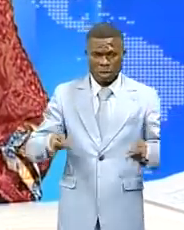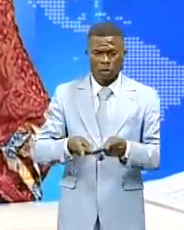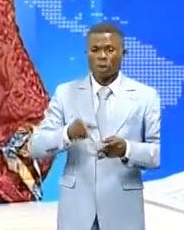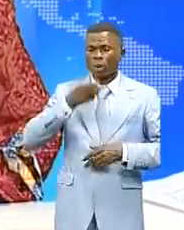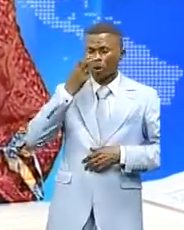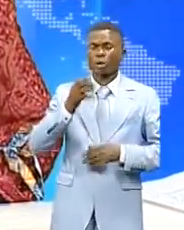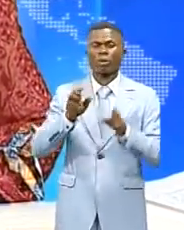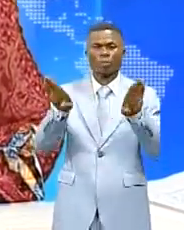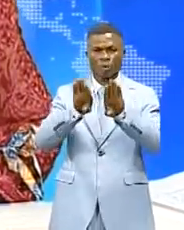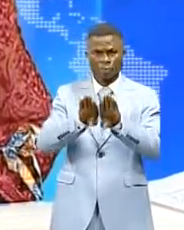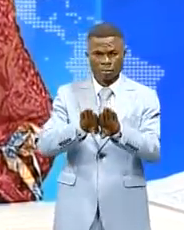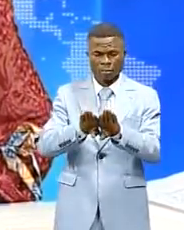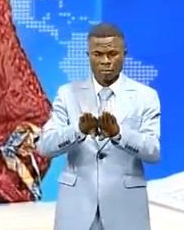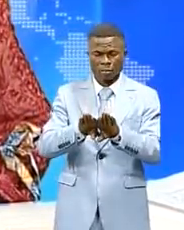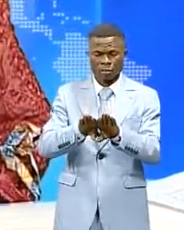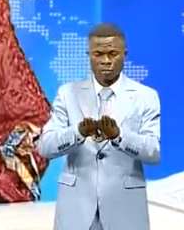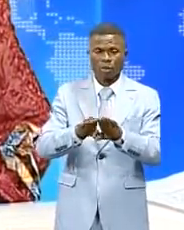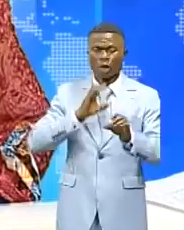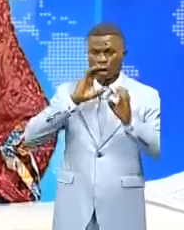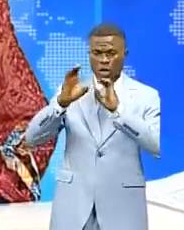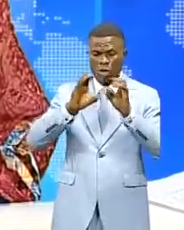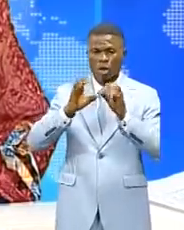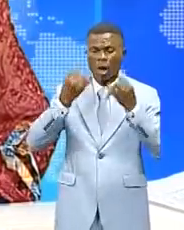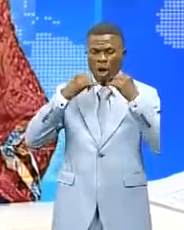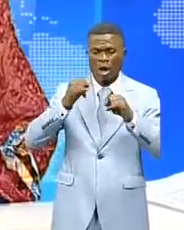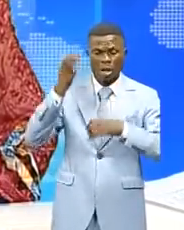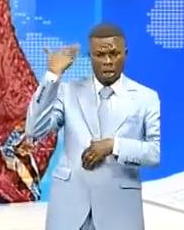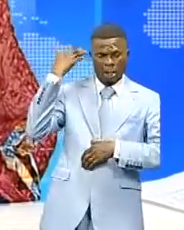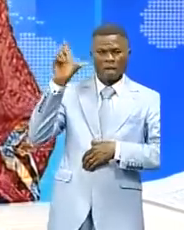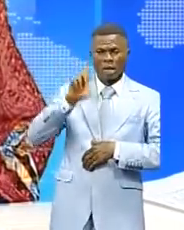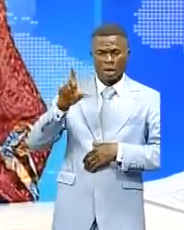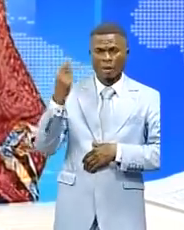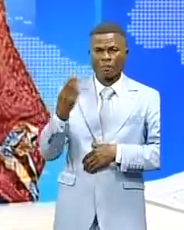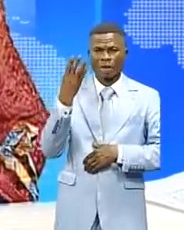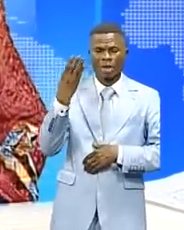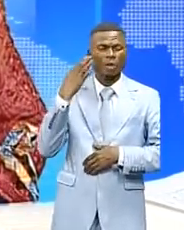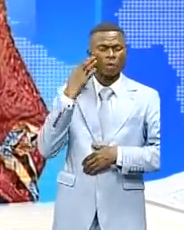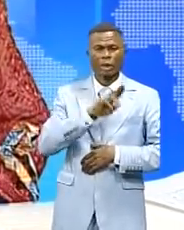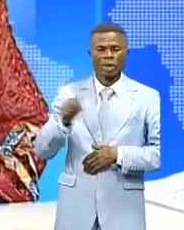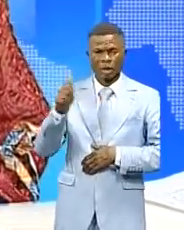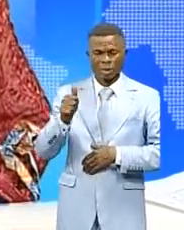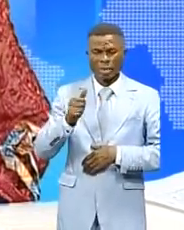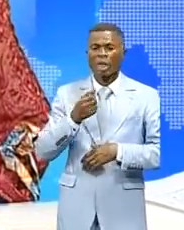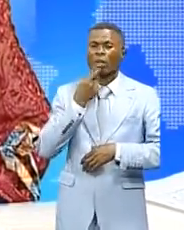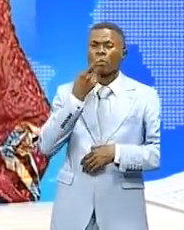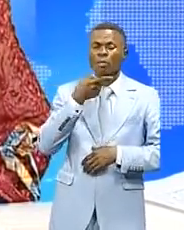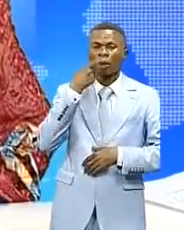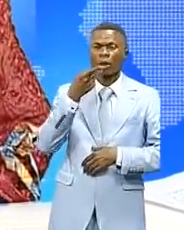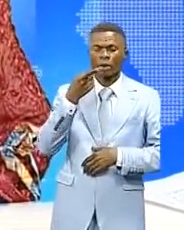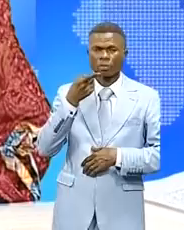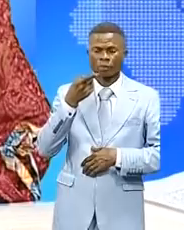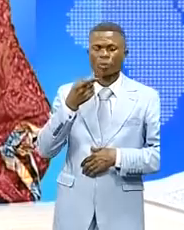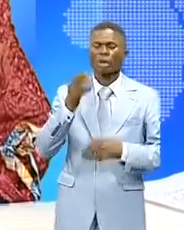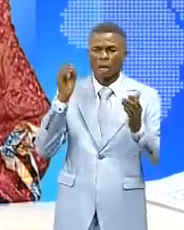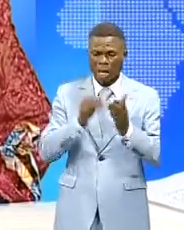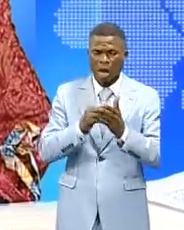fermé par conséquent le communiqué diffusé ce lundi 24 mai 2021 faisant état de la réorientation